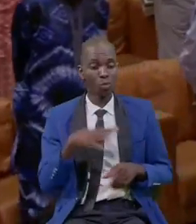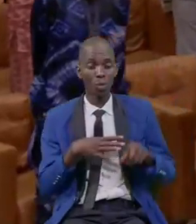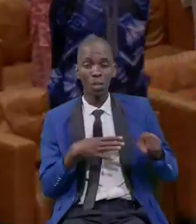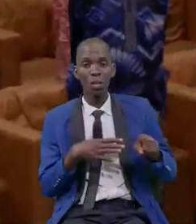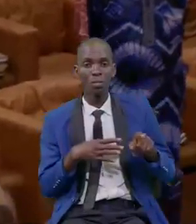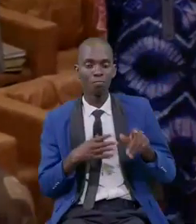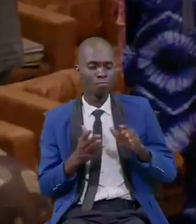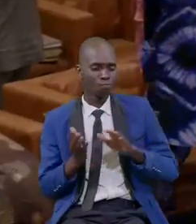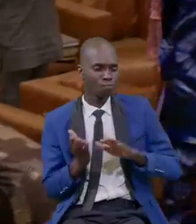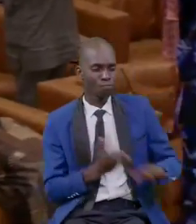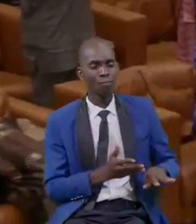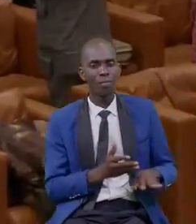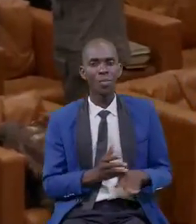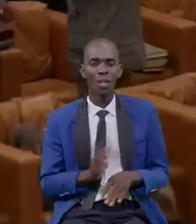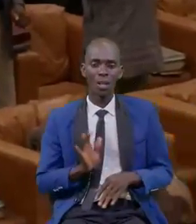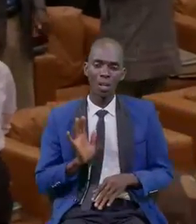Elle a abandonné